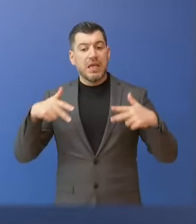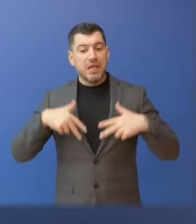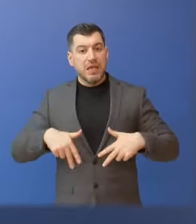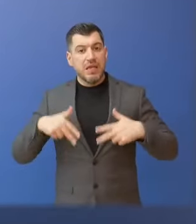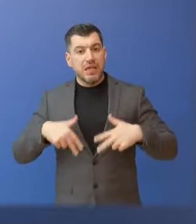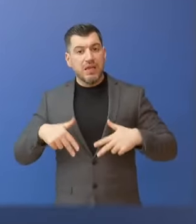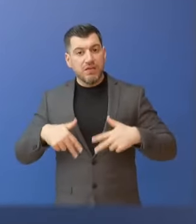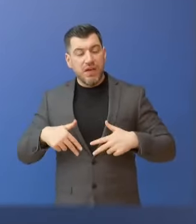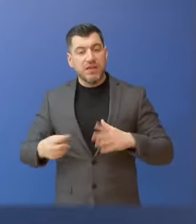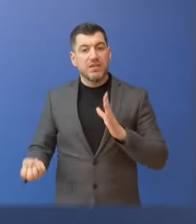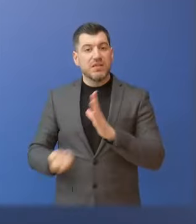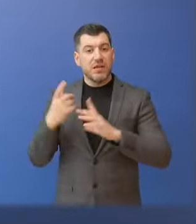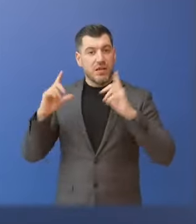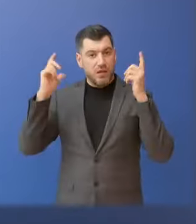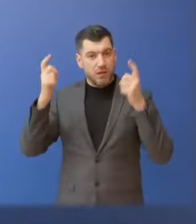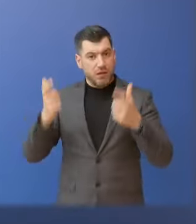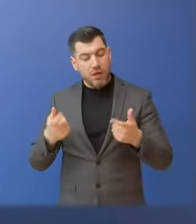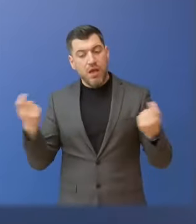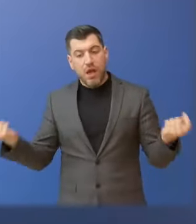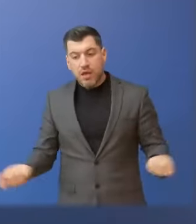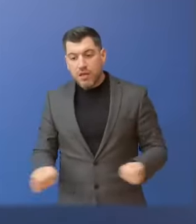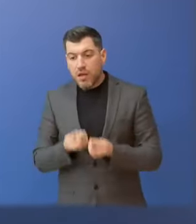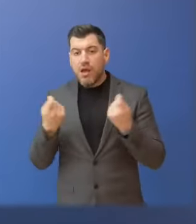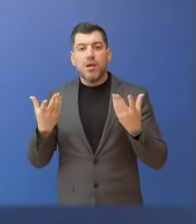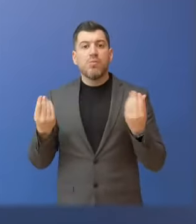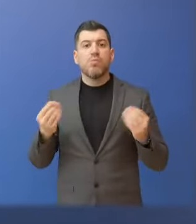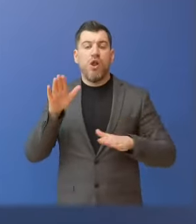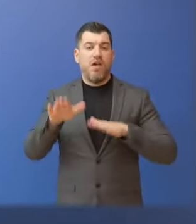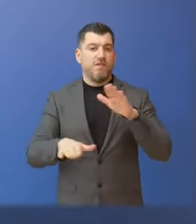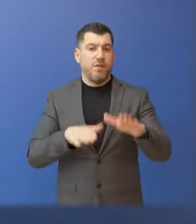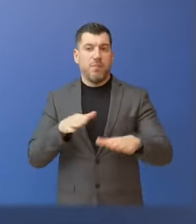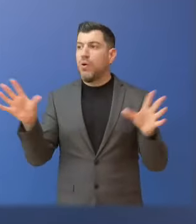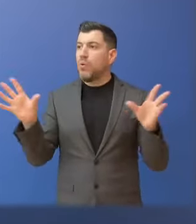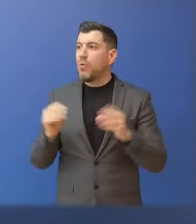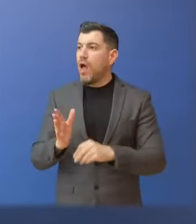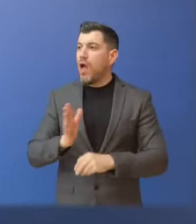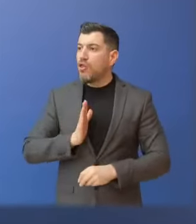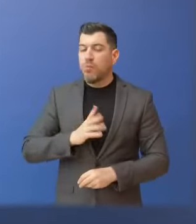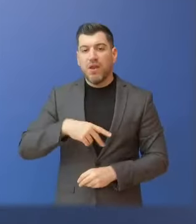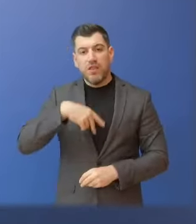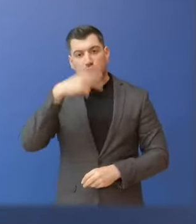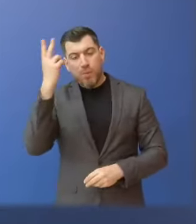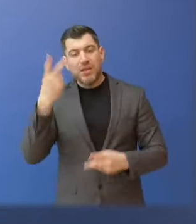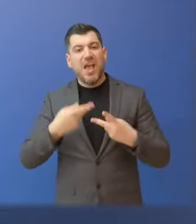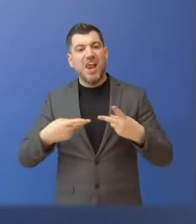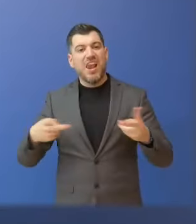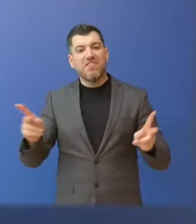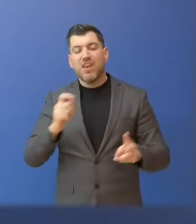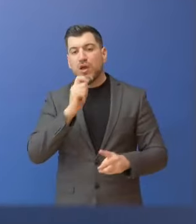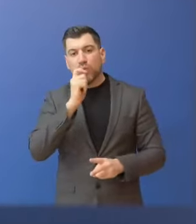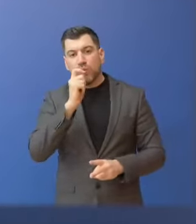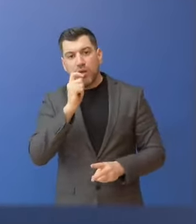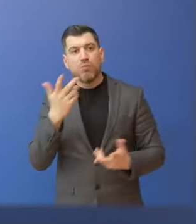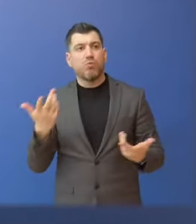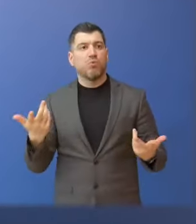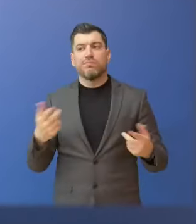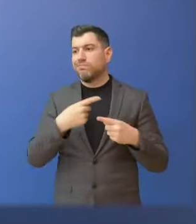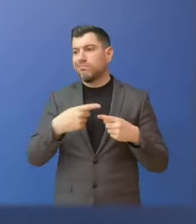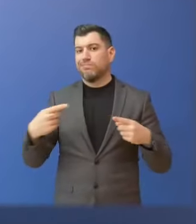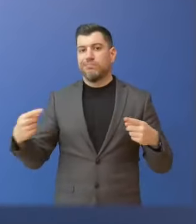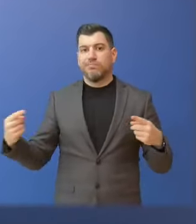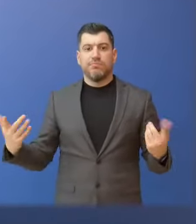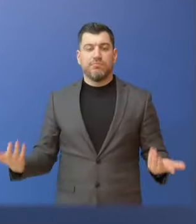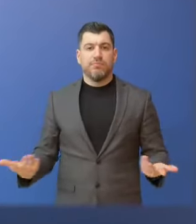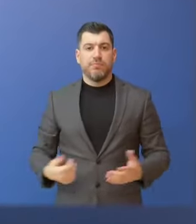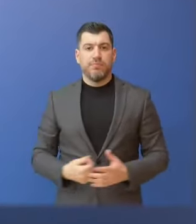κάνει πολύ σημαντικά βήματα και για το κράτος δικαίου και για τα ανθρώπινα δικαιώματα και για την ελευθερία του τύπου θα σας πω ότι επειδή διάβασα